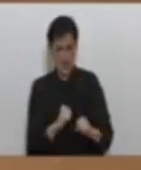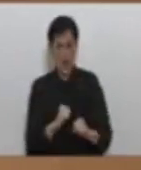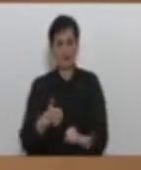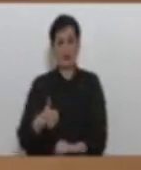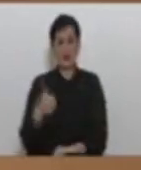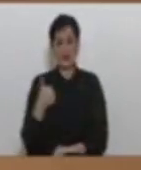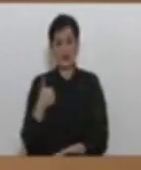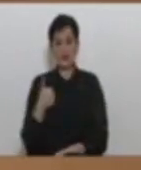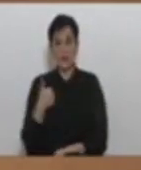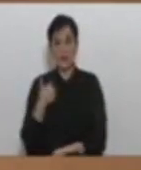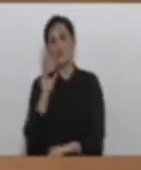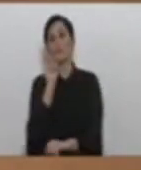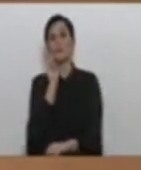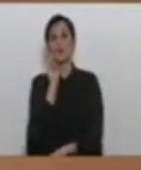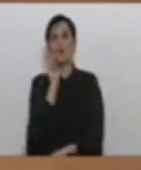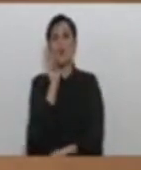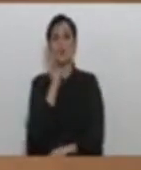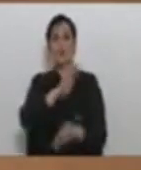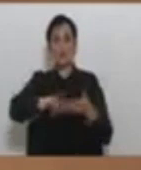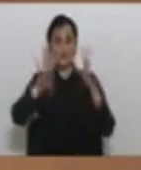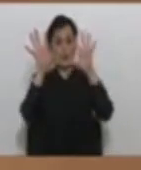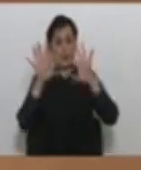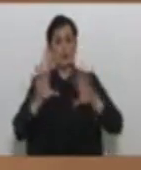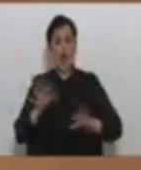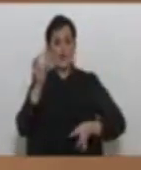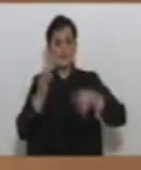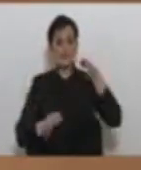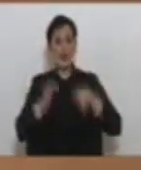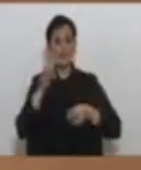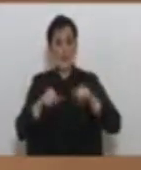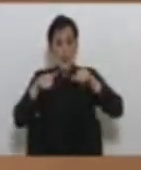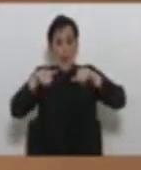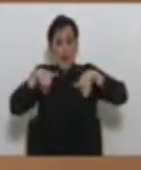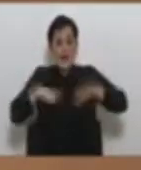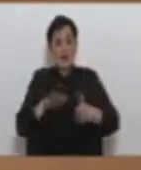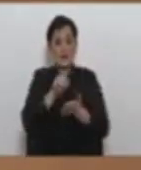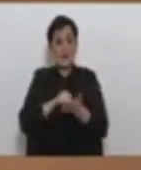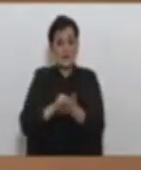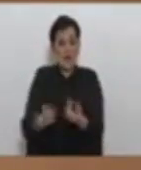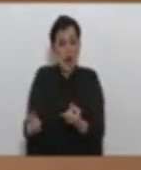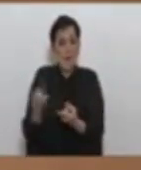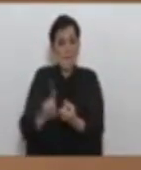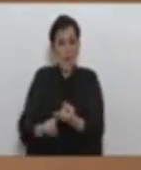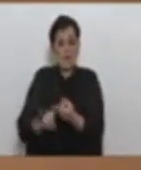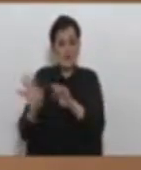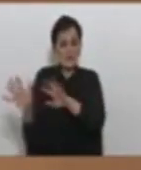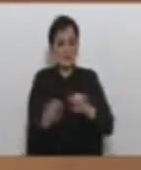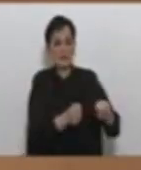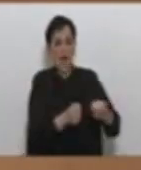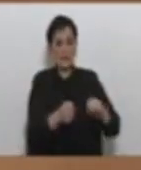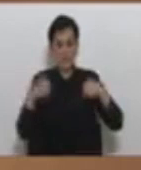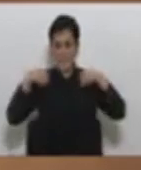ღირსება, როდესაც უკანონო სასამართლო გადაწყვეტილების საფუძველზე წაართმევთ